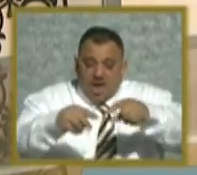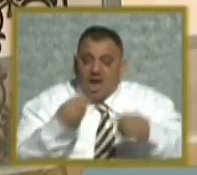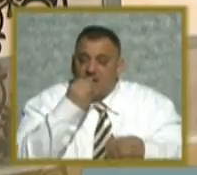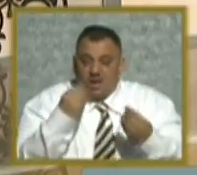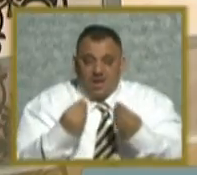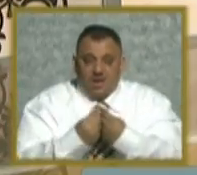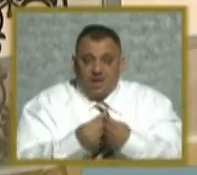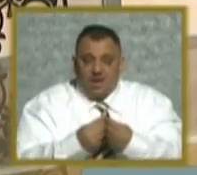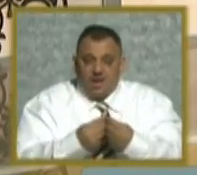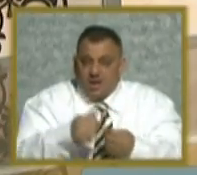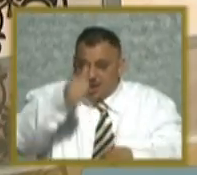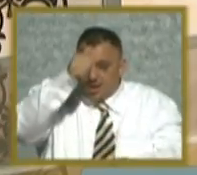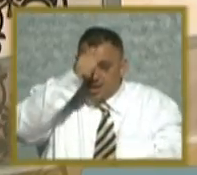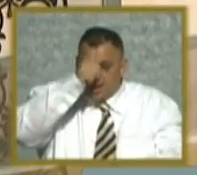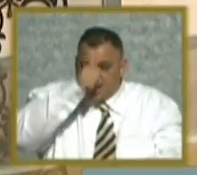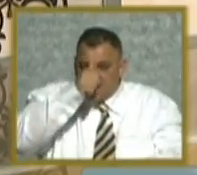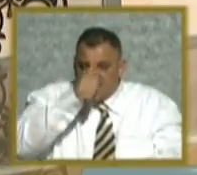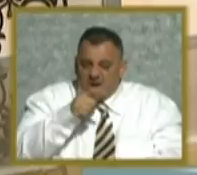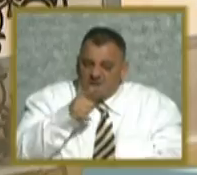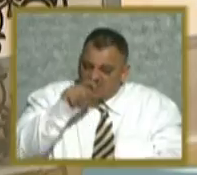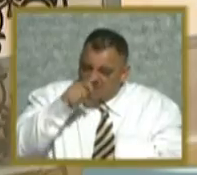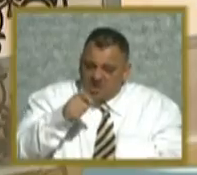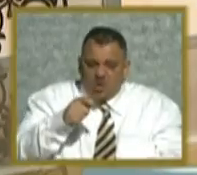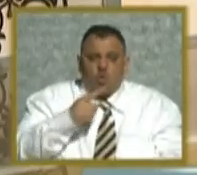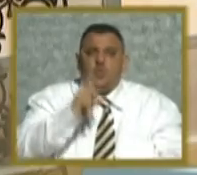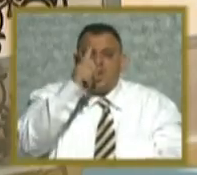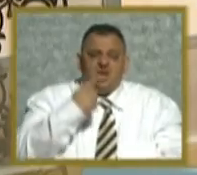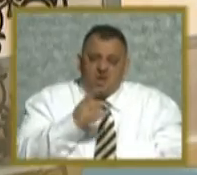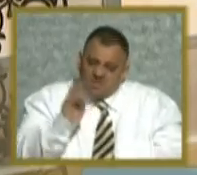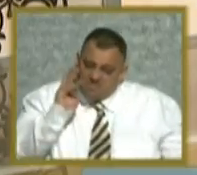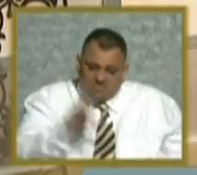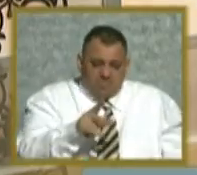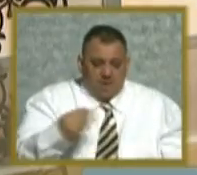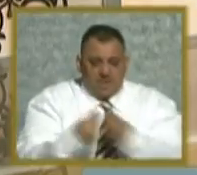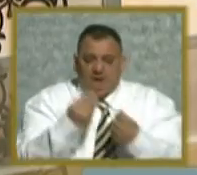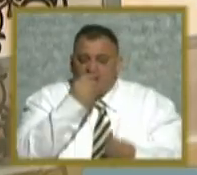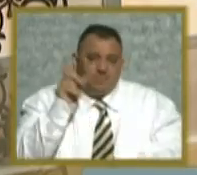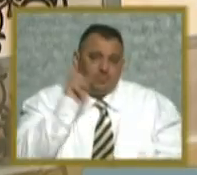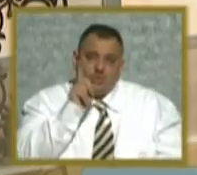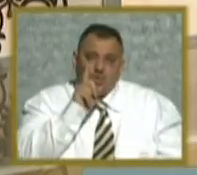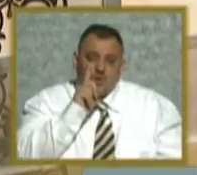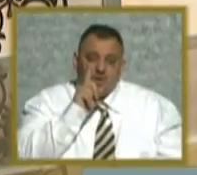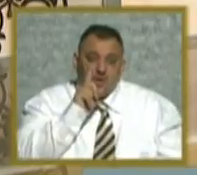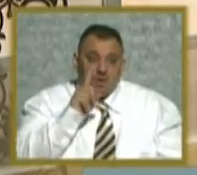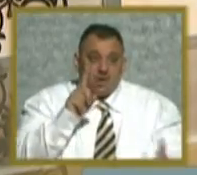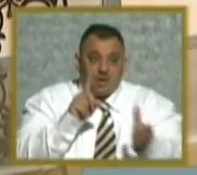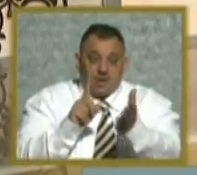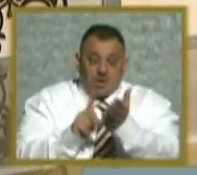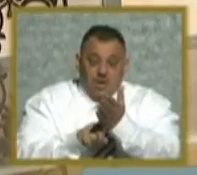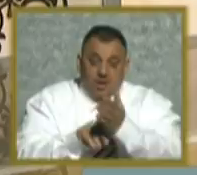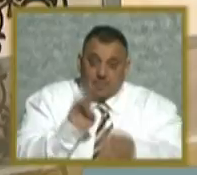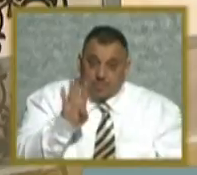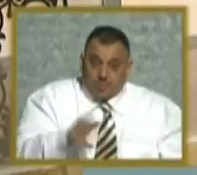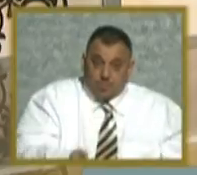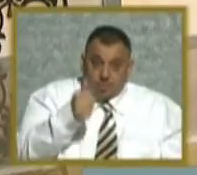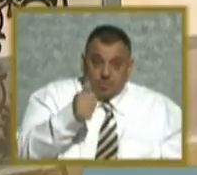نعم. فتزعل هو وشخص واحد اخرى، فحلف بالطلاق انه ما عادش يفطر معنا. هل يجوز ان